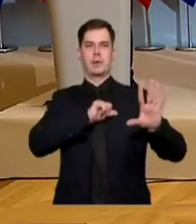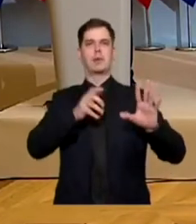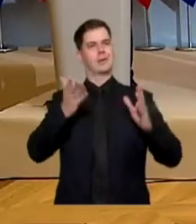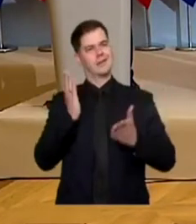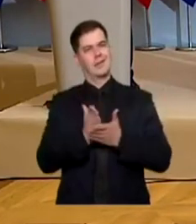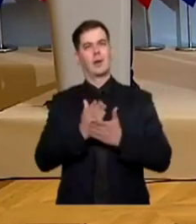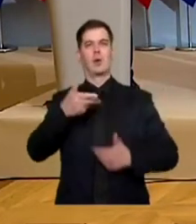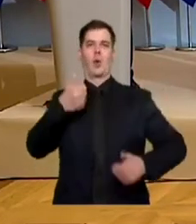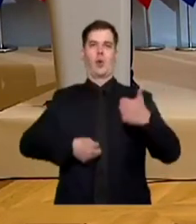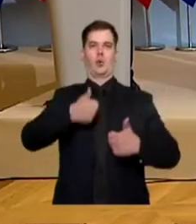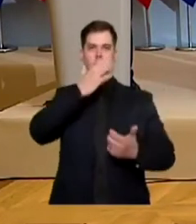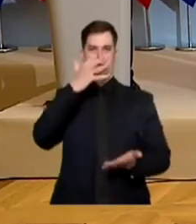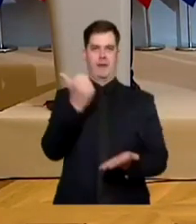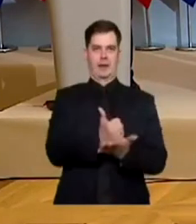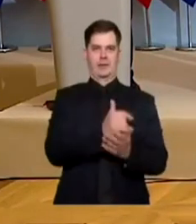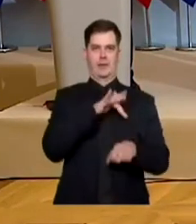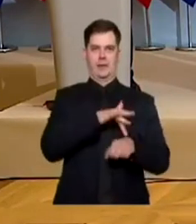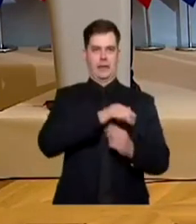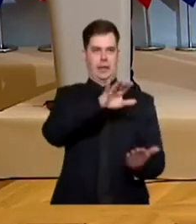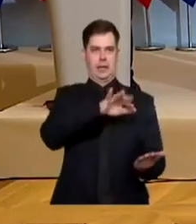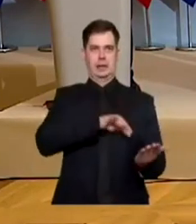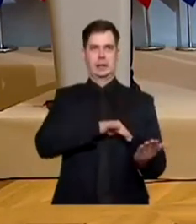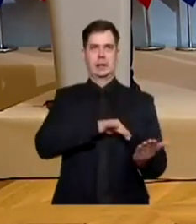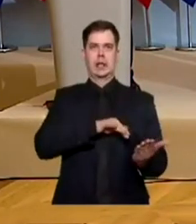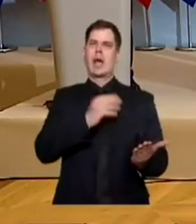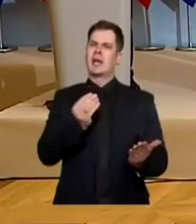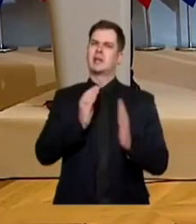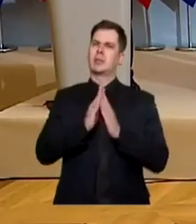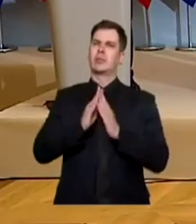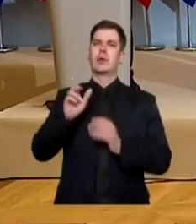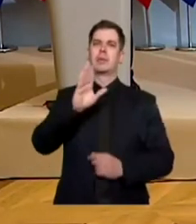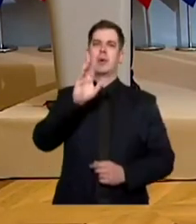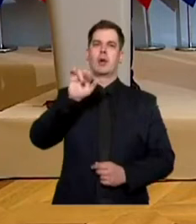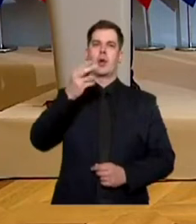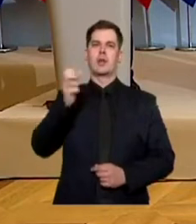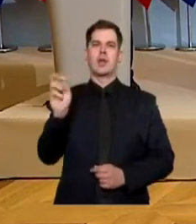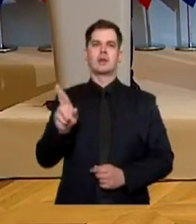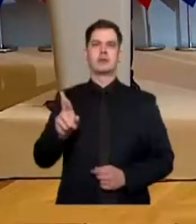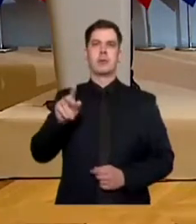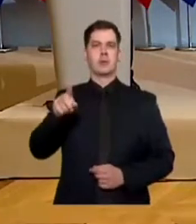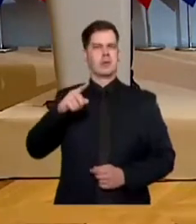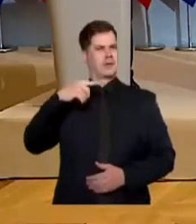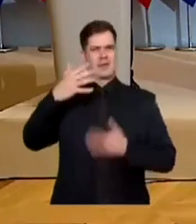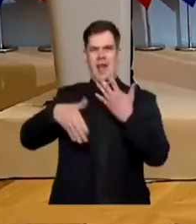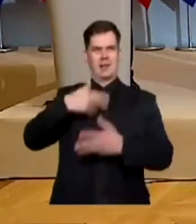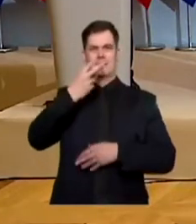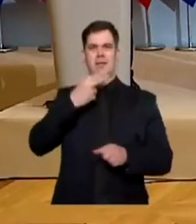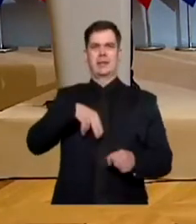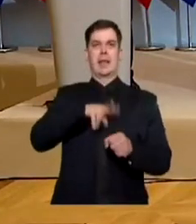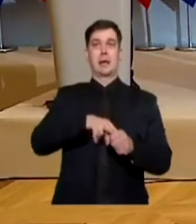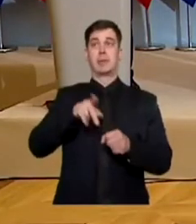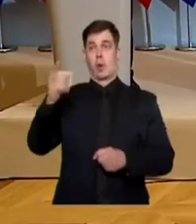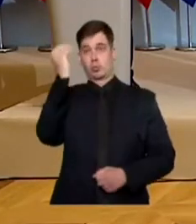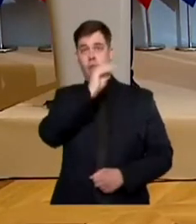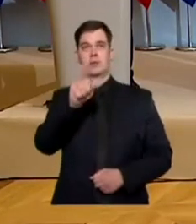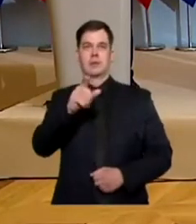się tylko konkurs świadectw? Proszę także o komentarz do słów Sławomira Broniarza, który obecne zamieszanie z terminami określa